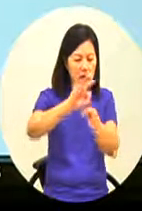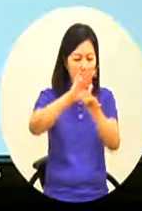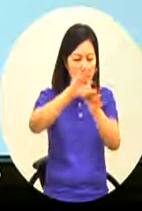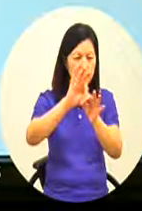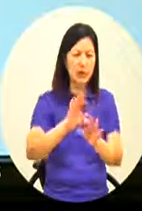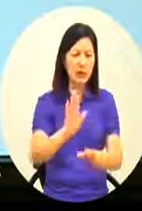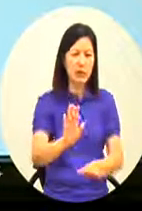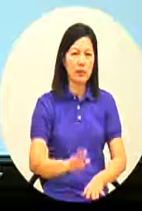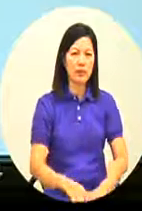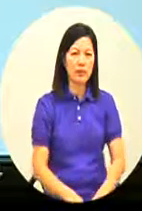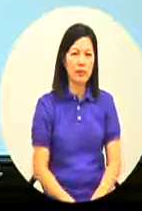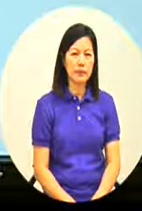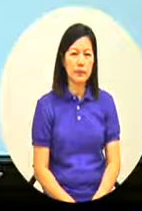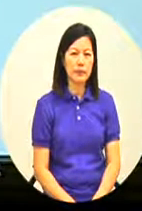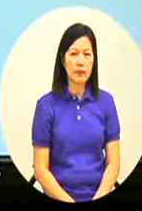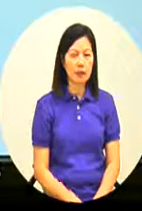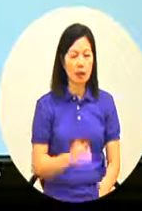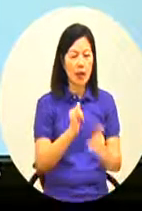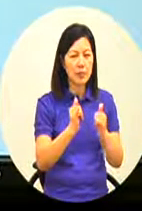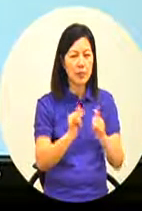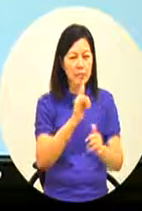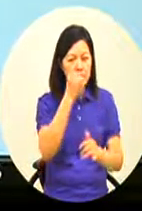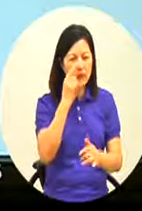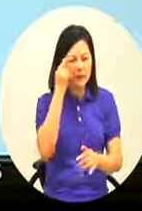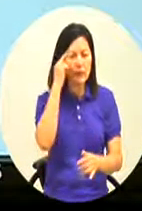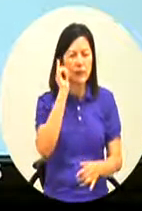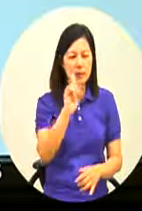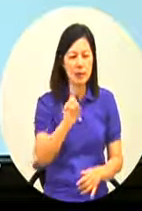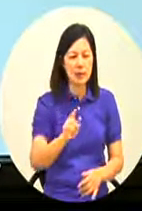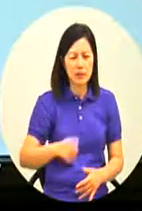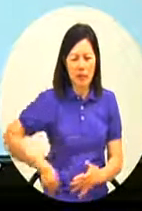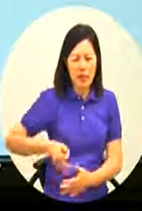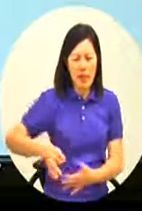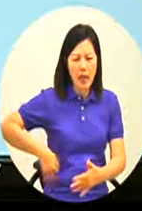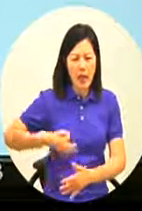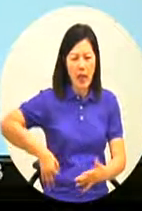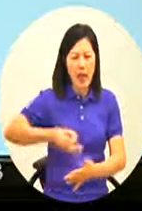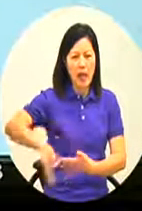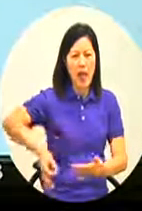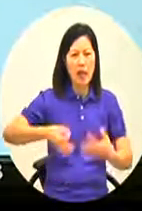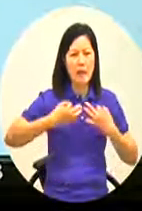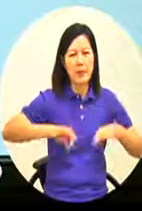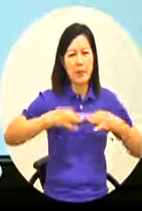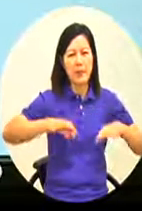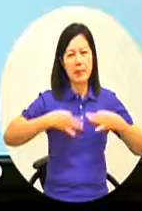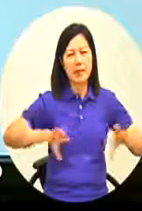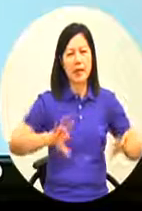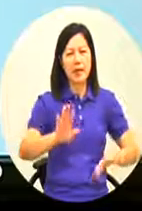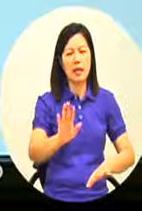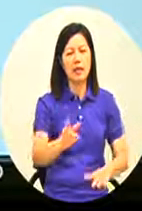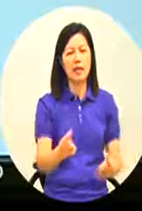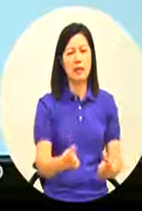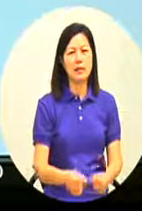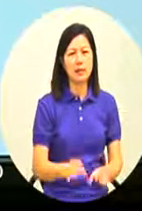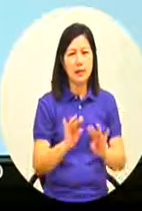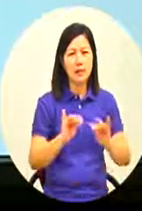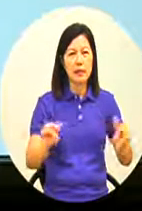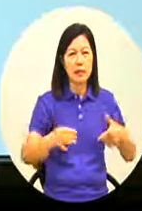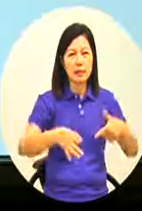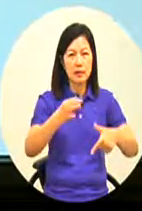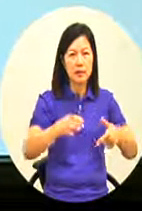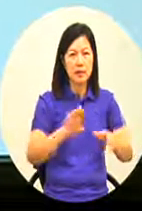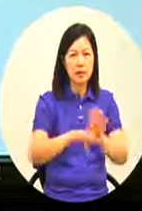的动作。那民众呢，唯一可以感受的就是荷包里头的钱不断的被掏出去。地价税无疑是